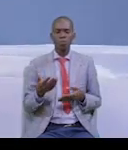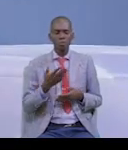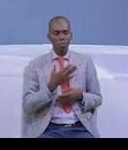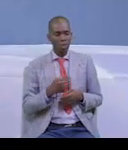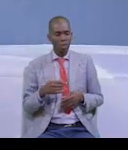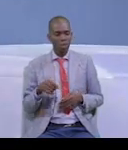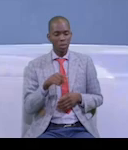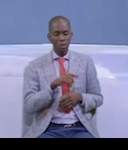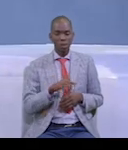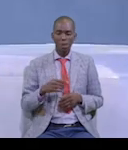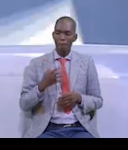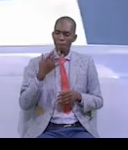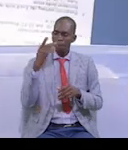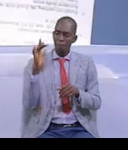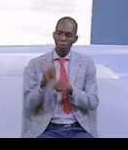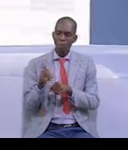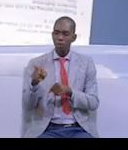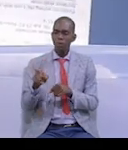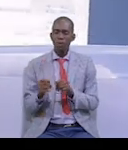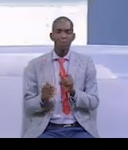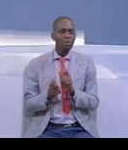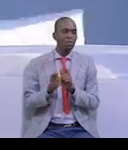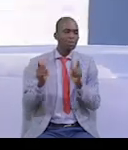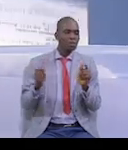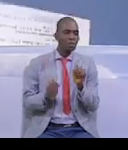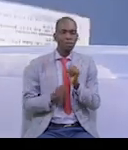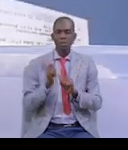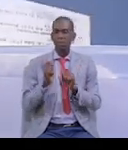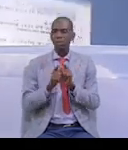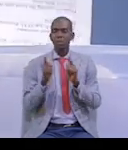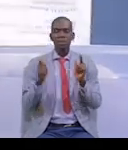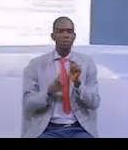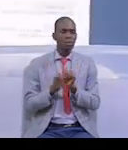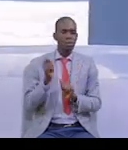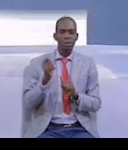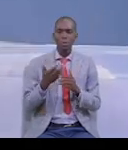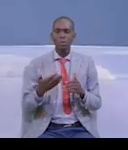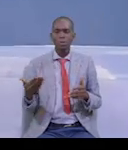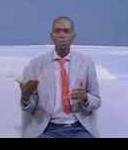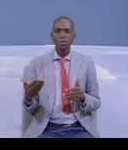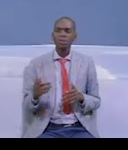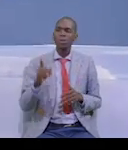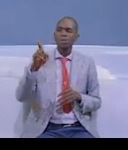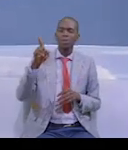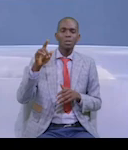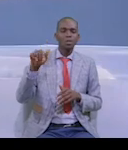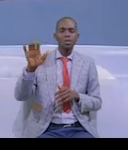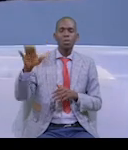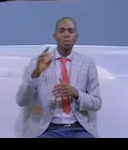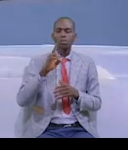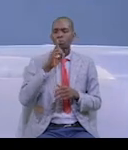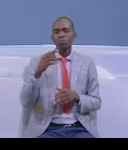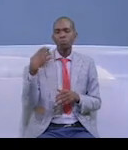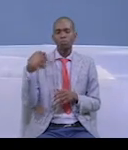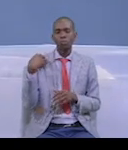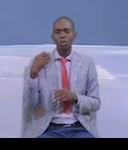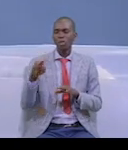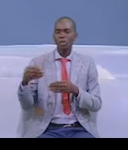promise greater things. గొప్ప గొప్ప సంగతులకు వాగ్దానం చేస్తారు. What's the man giving you? ఆ వ్యక్తి ఏమి ఇస్తున్నాడు